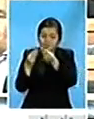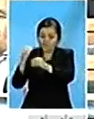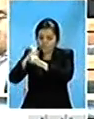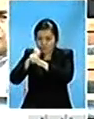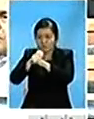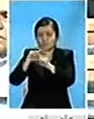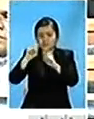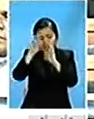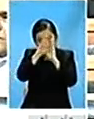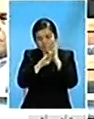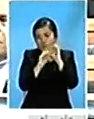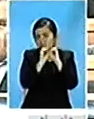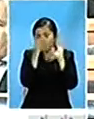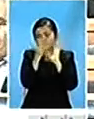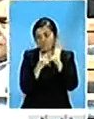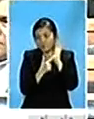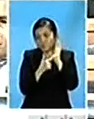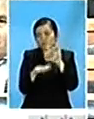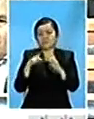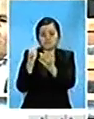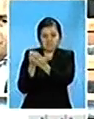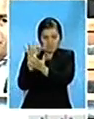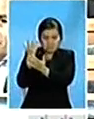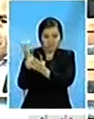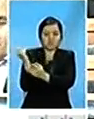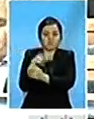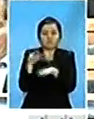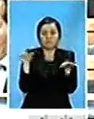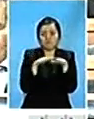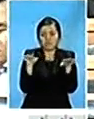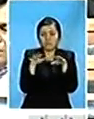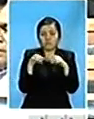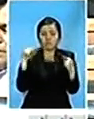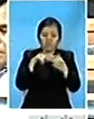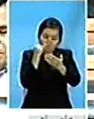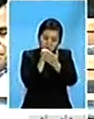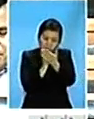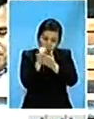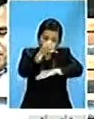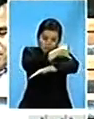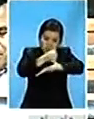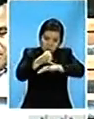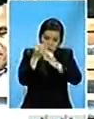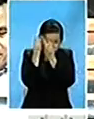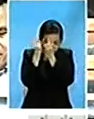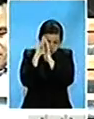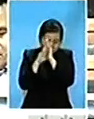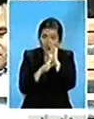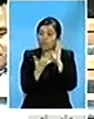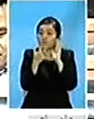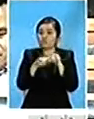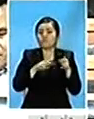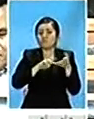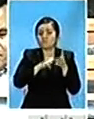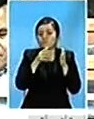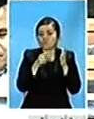ละเอียด 2. ราคาสูงกว่าปกติเนื่องจากไม่มีแบบรายละเอียดทำให้ผู้รับเหมายื่นประมูล